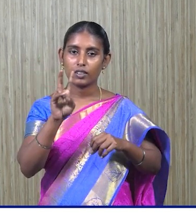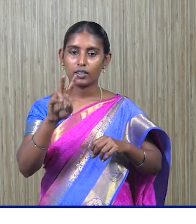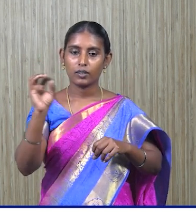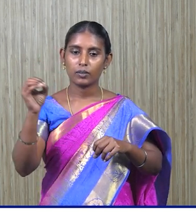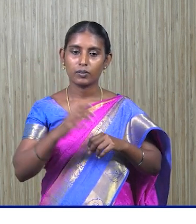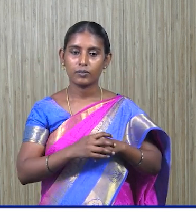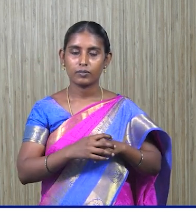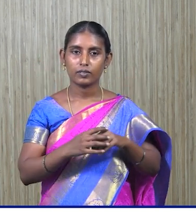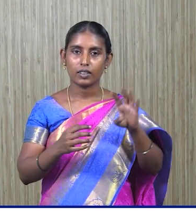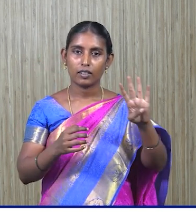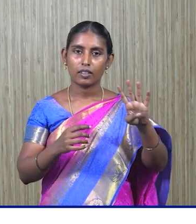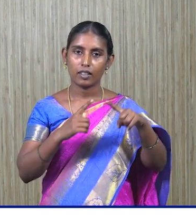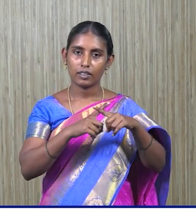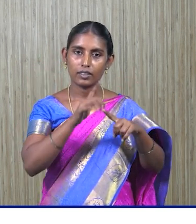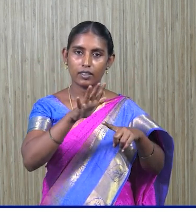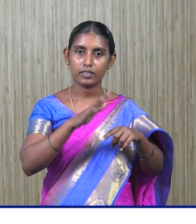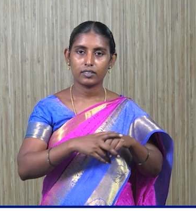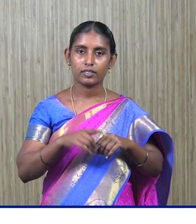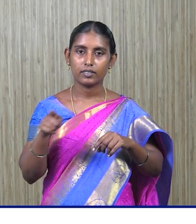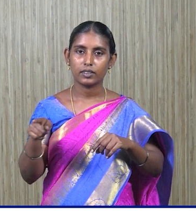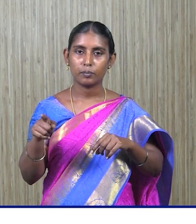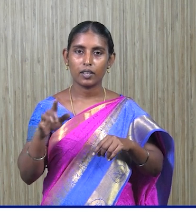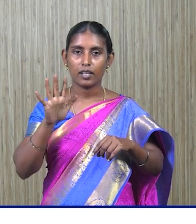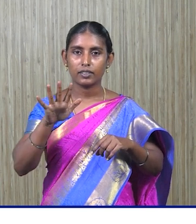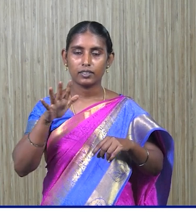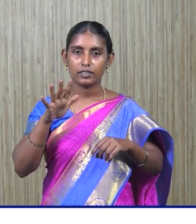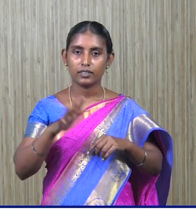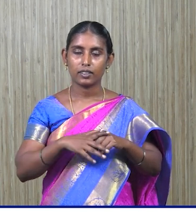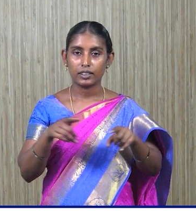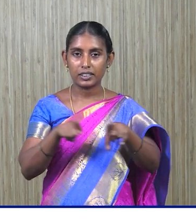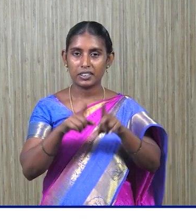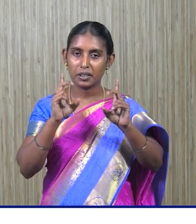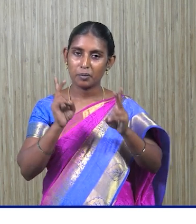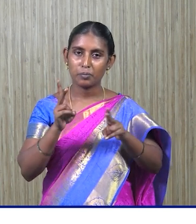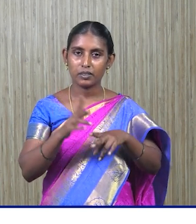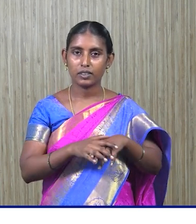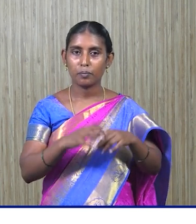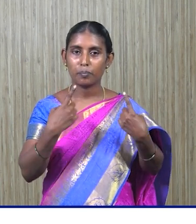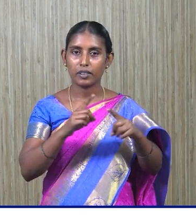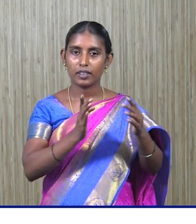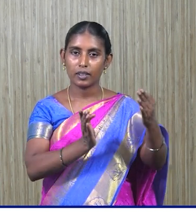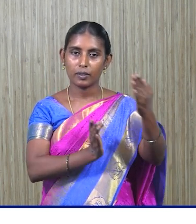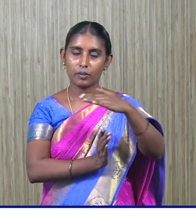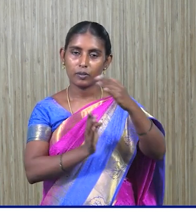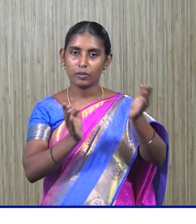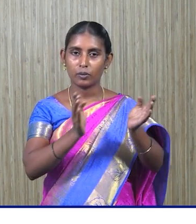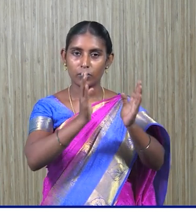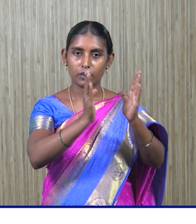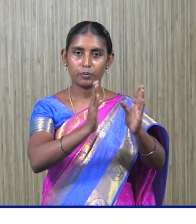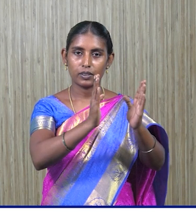படத்தில் 4 × 5 = 20. இந்த பக்கம் உள்ள படத்தை அதே படம் தான், படத்தின் திசை மற்றும் சுழற்றி